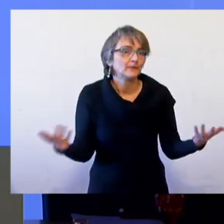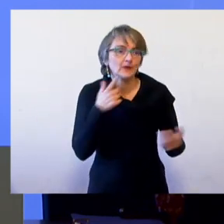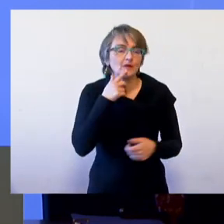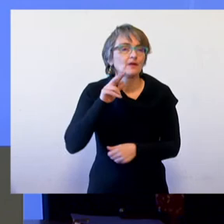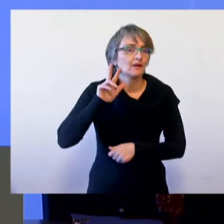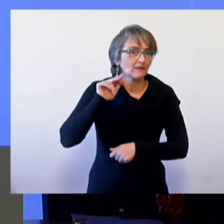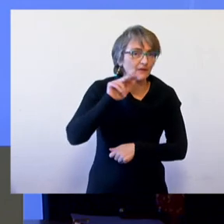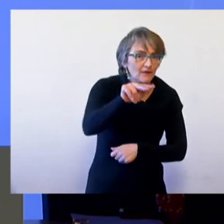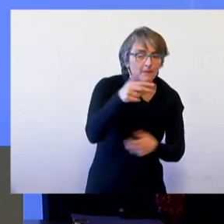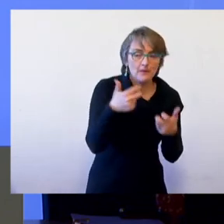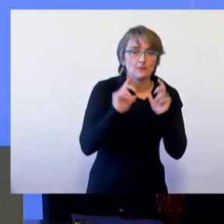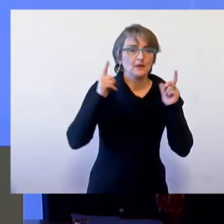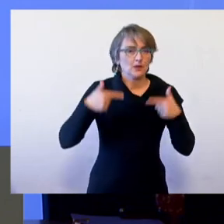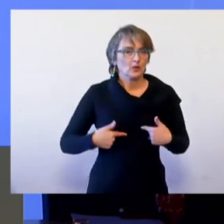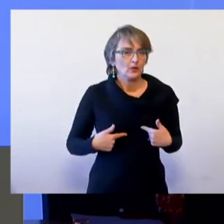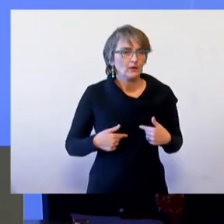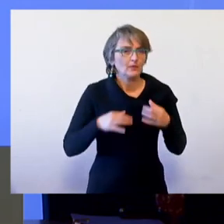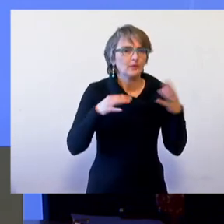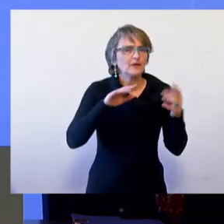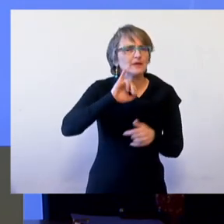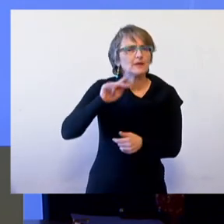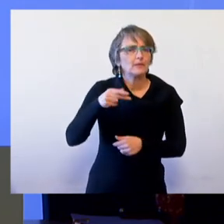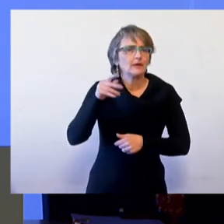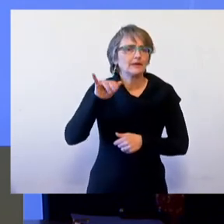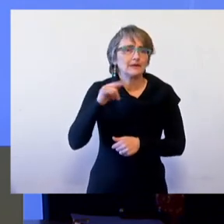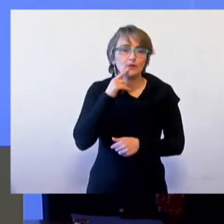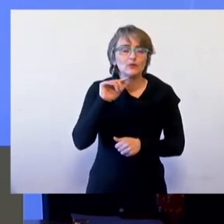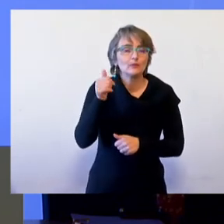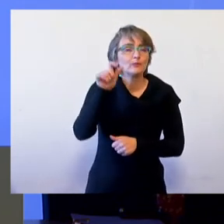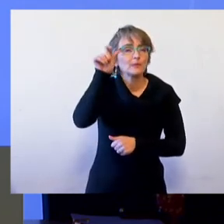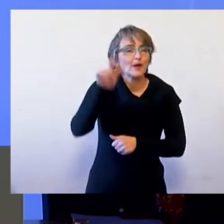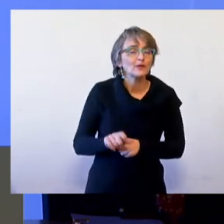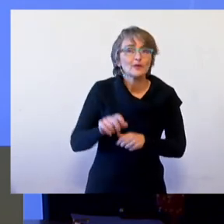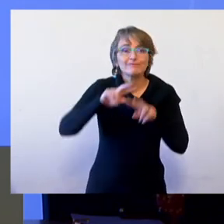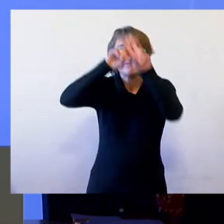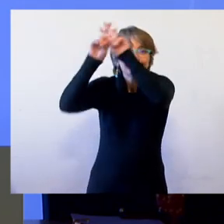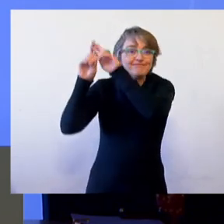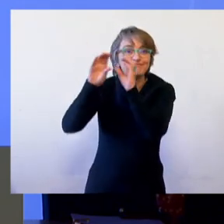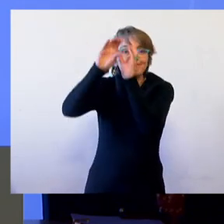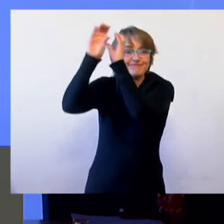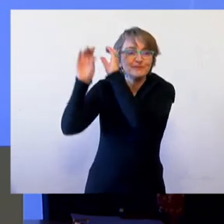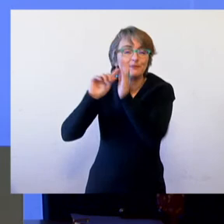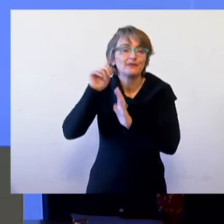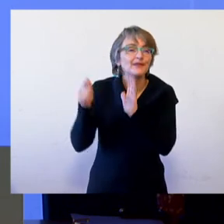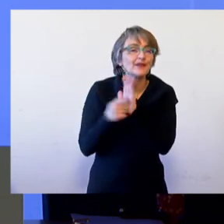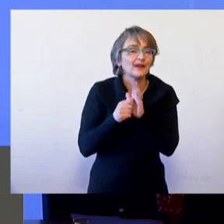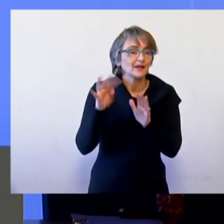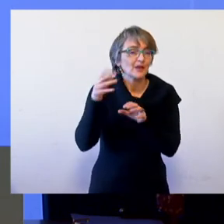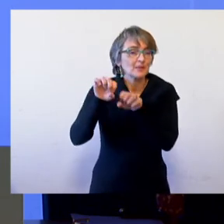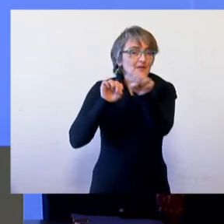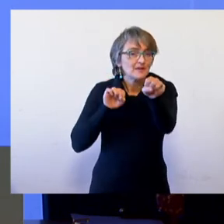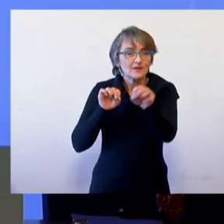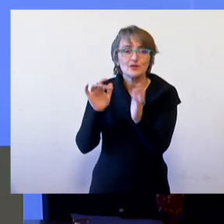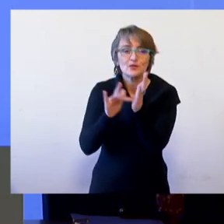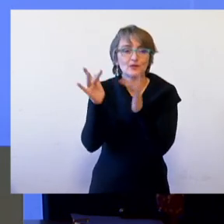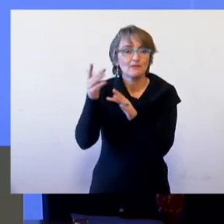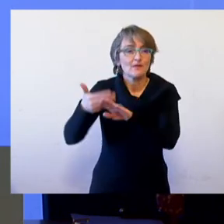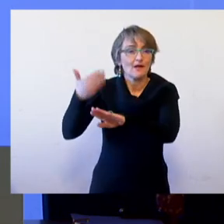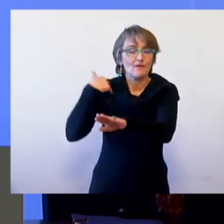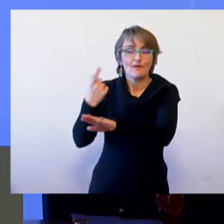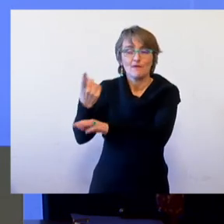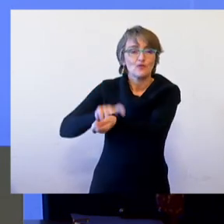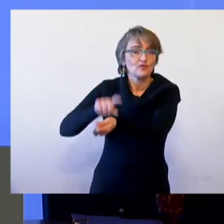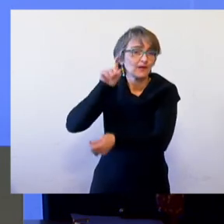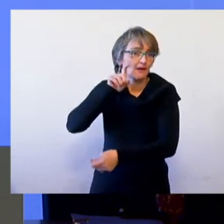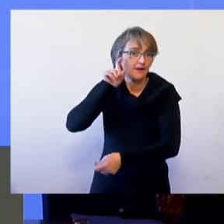nom de l'astronome grec, du 4e siècle après Jésus-Christ, précisément, illustrera cette stratégie. Ensuite, nous, ben, nous donnons